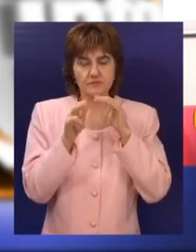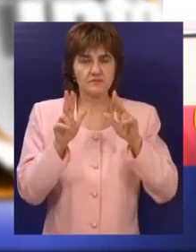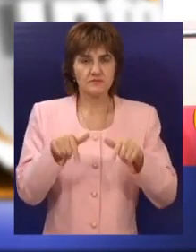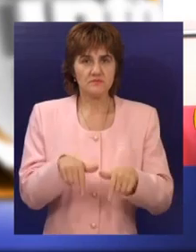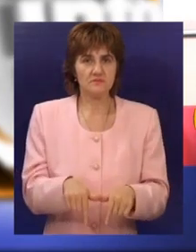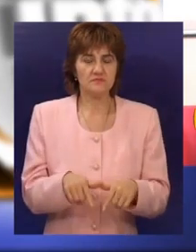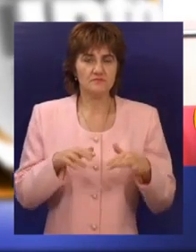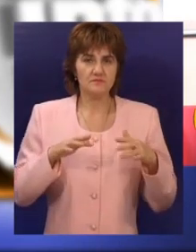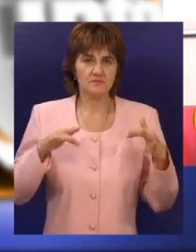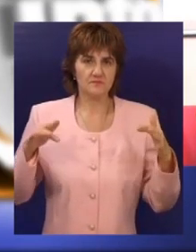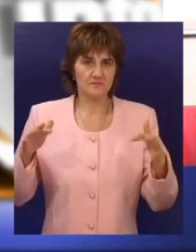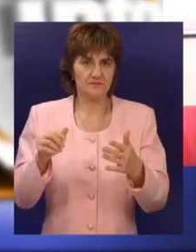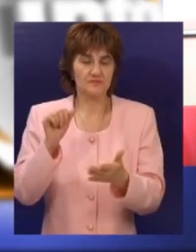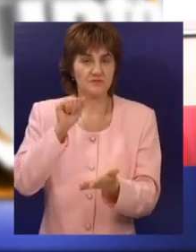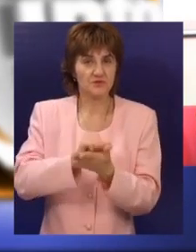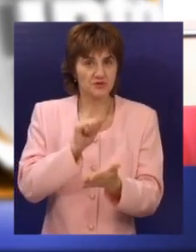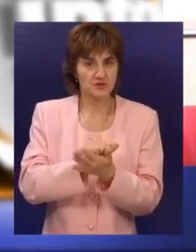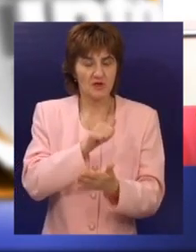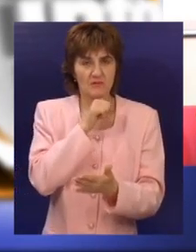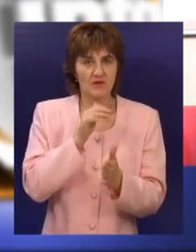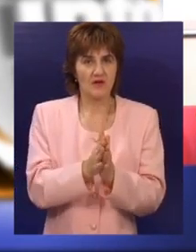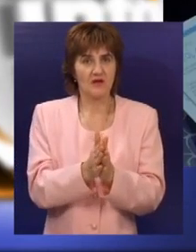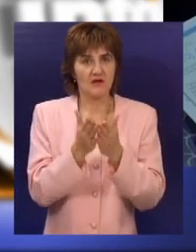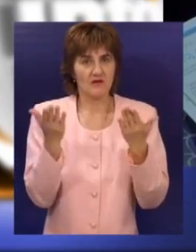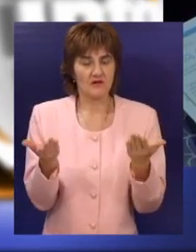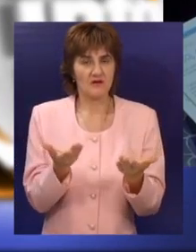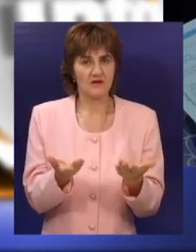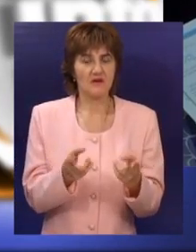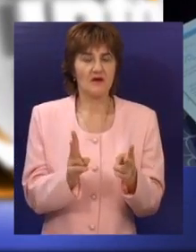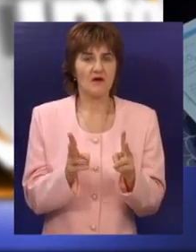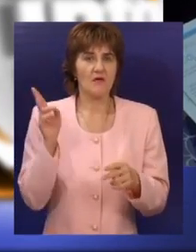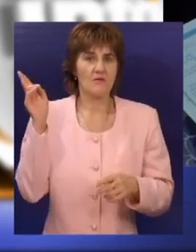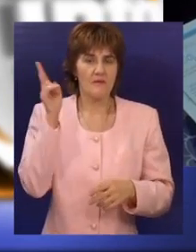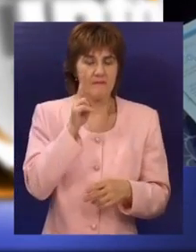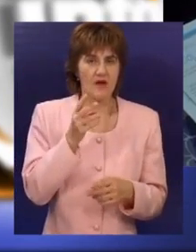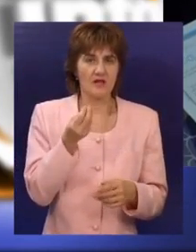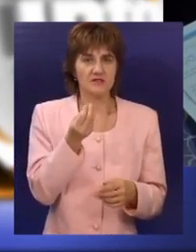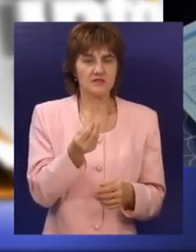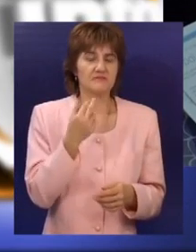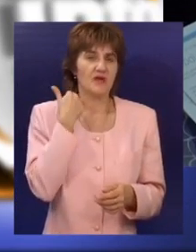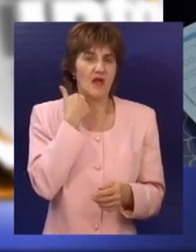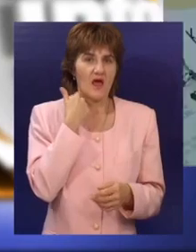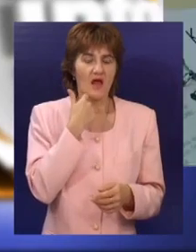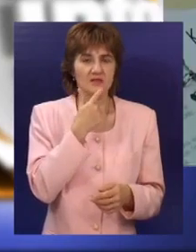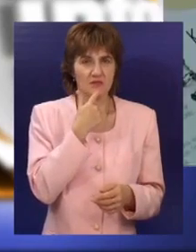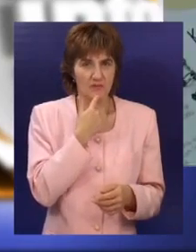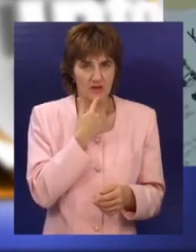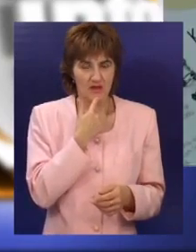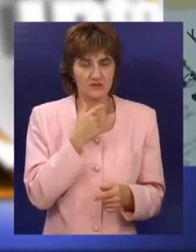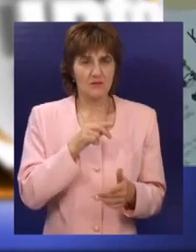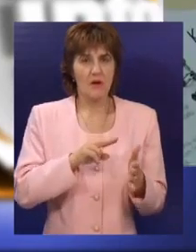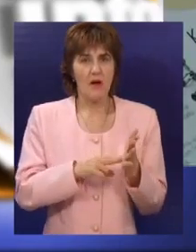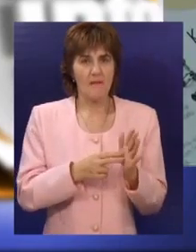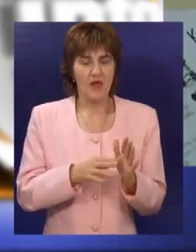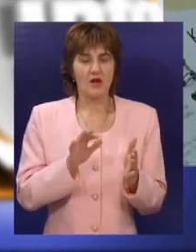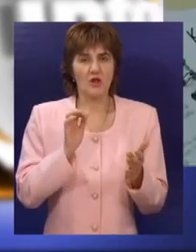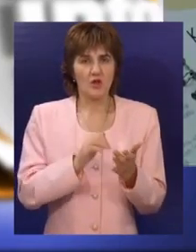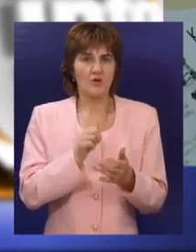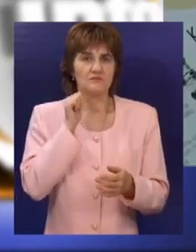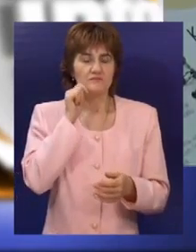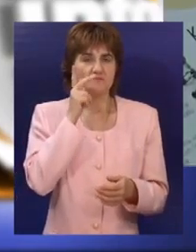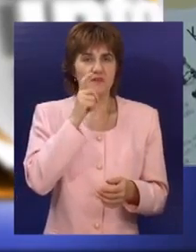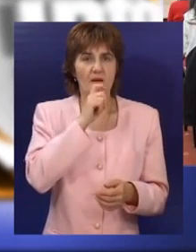našem gradu održe svoj skup. Štampane su 2 brošure o ponudi Subotice i Palića na srpskom i engleskom jeziku, a u planu